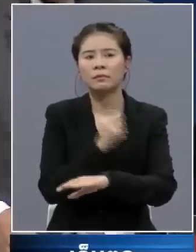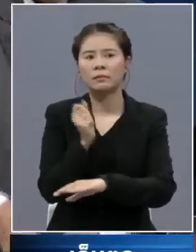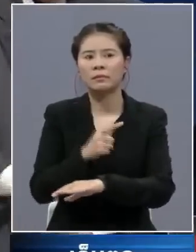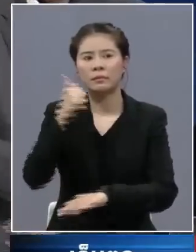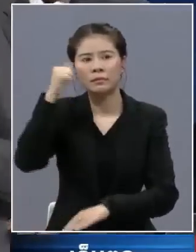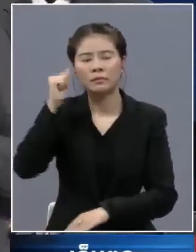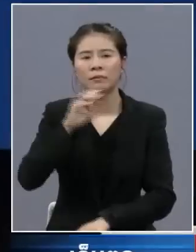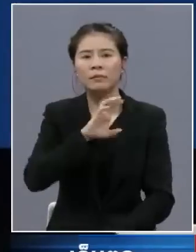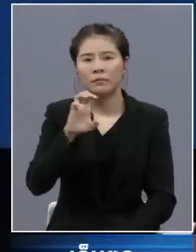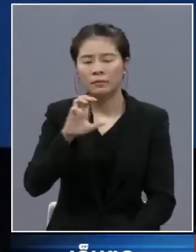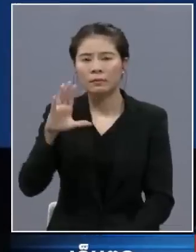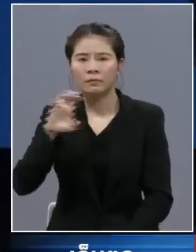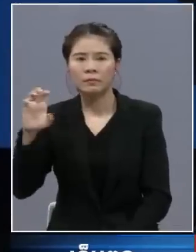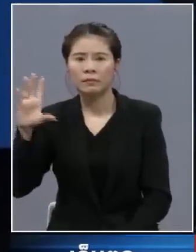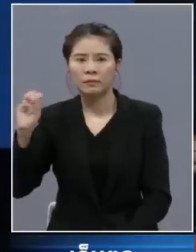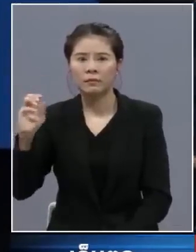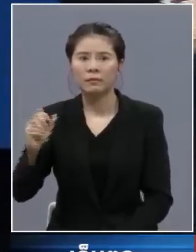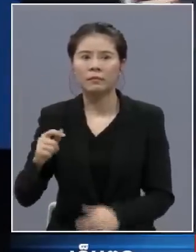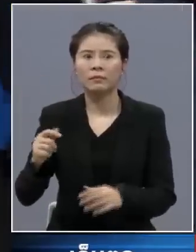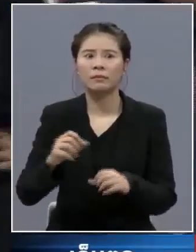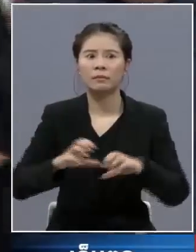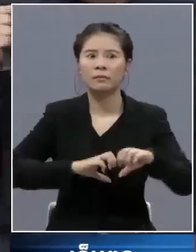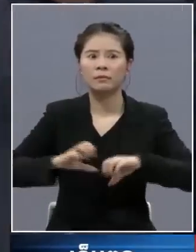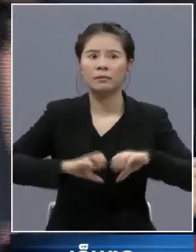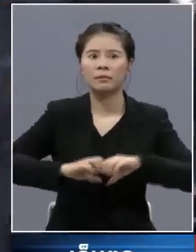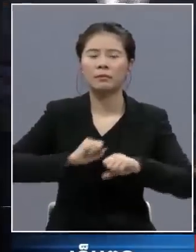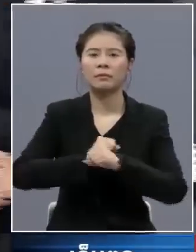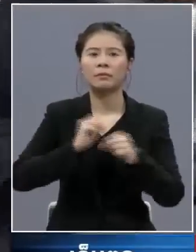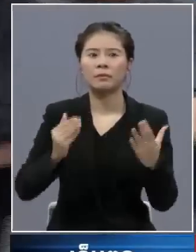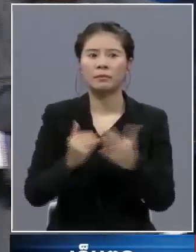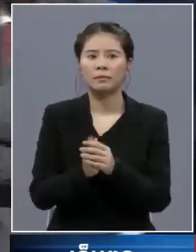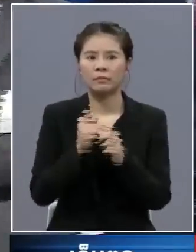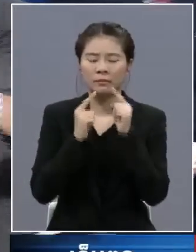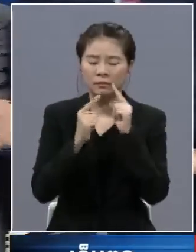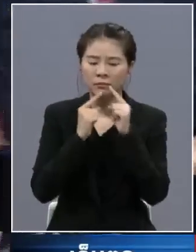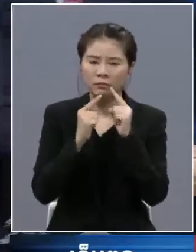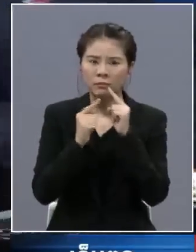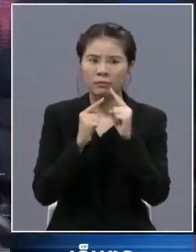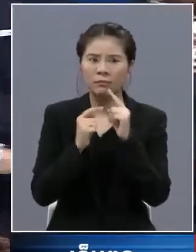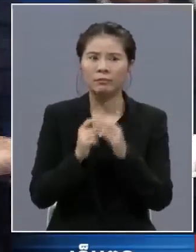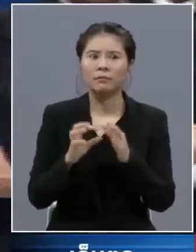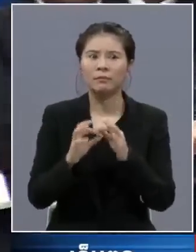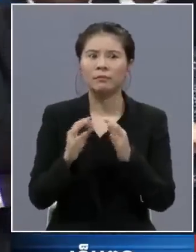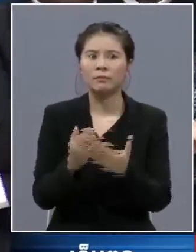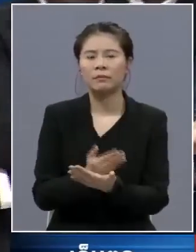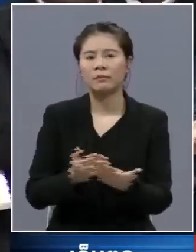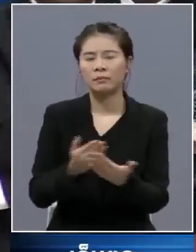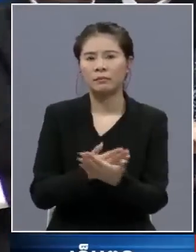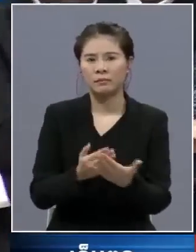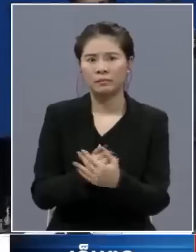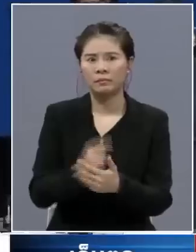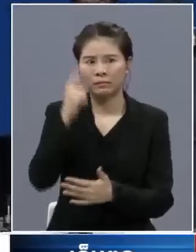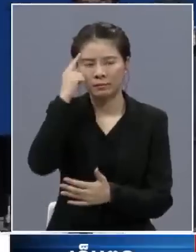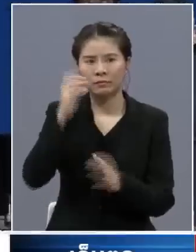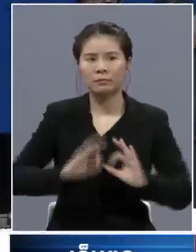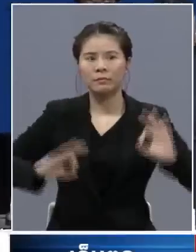นเพื่อไทยหนุน400ต่อวันขณะเดียวกันเนี่ยไม่ได้มีประเด็นบางเรื่องที่อาจจะไม่ได้พูดกับสื่อก็คือต้องคำนึง